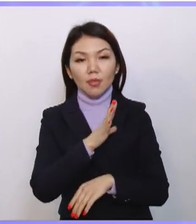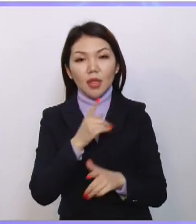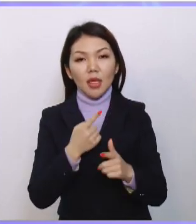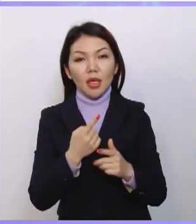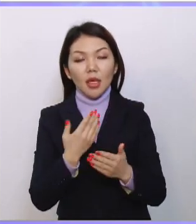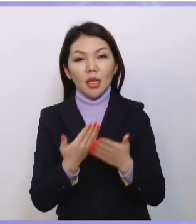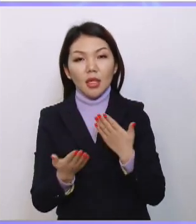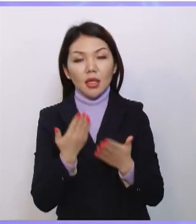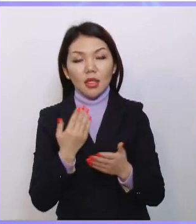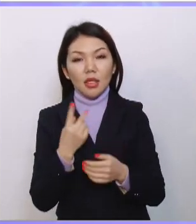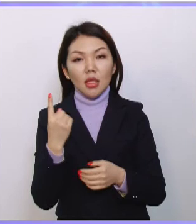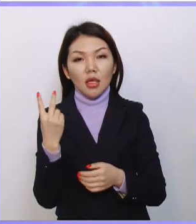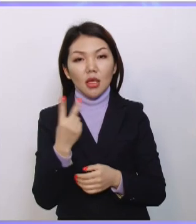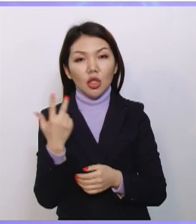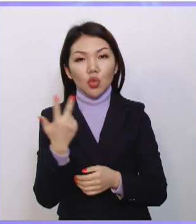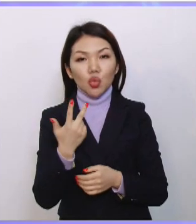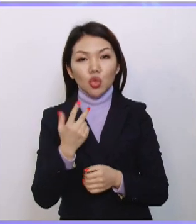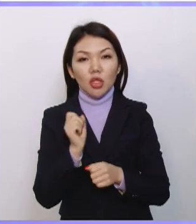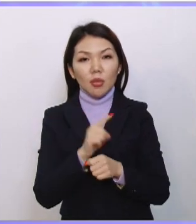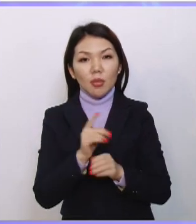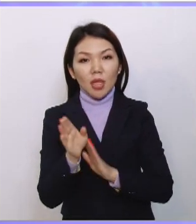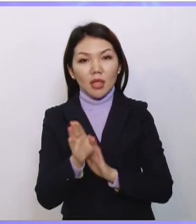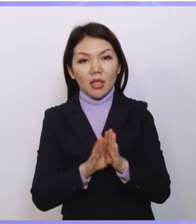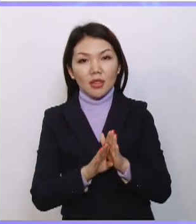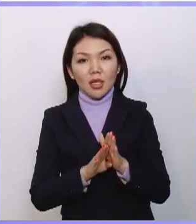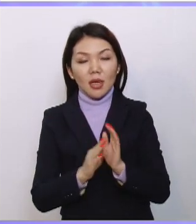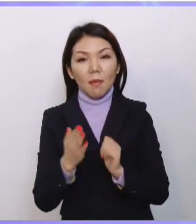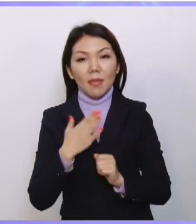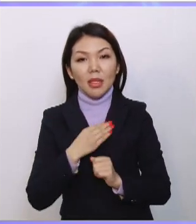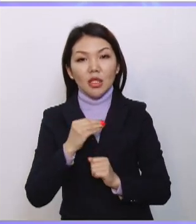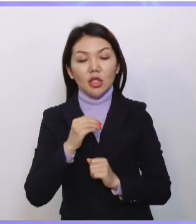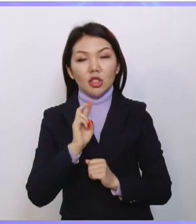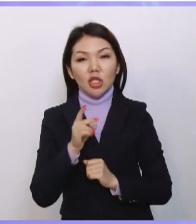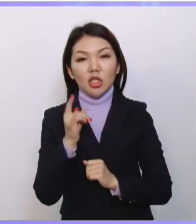2-3 тапшырманы аткарсаңар, анда мен жакшы иштедим дегиле.